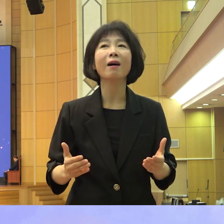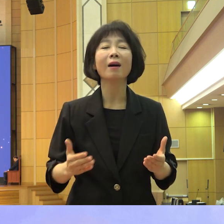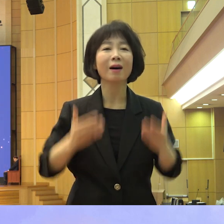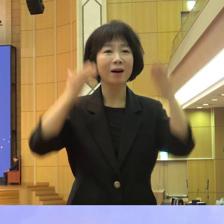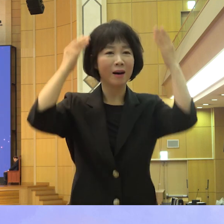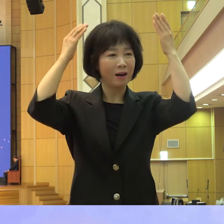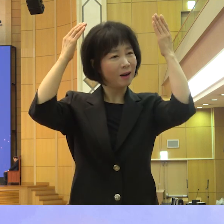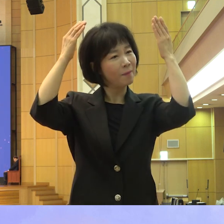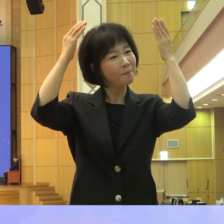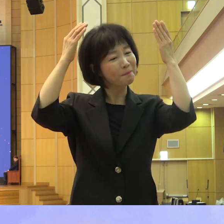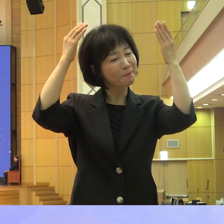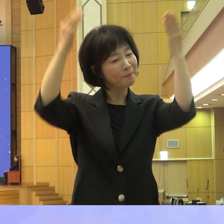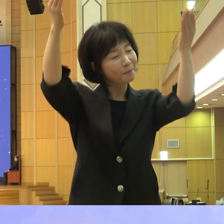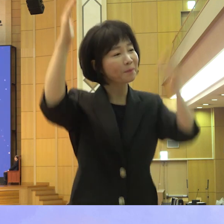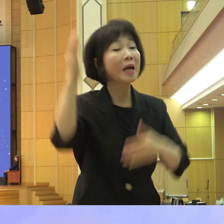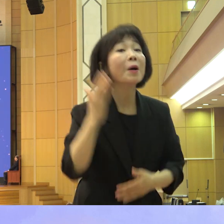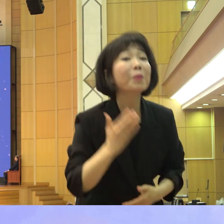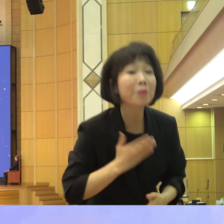예배합니다.